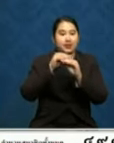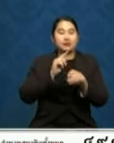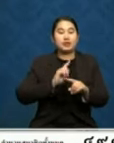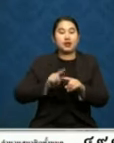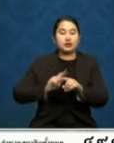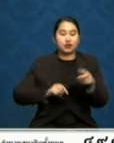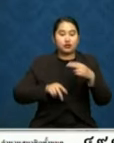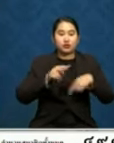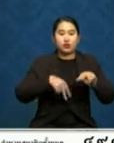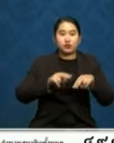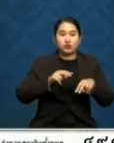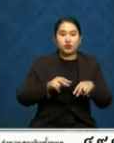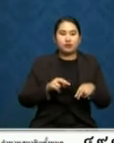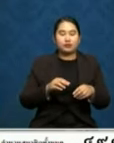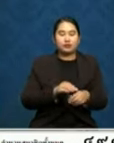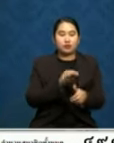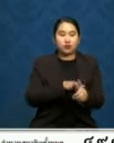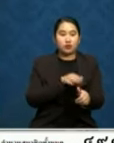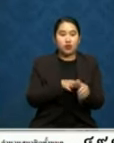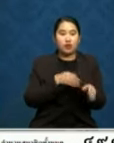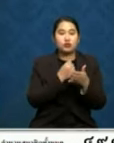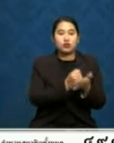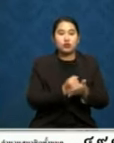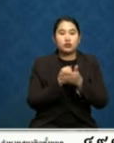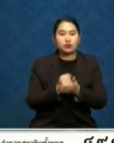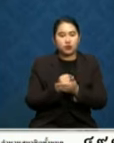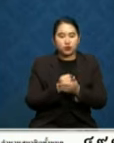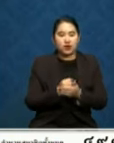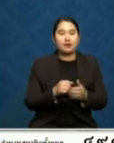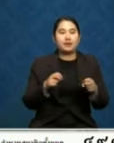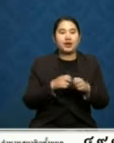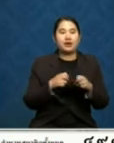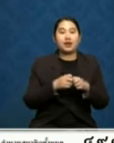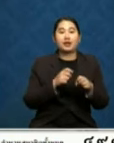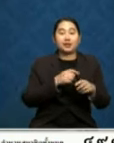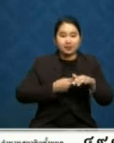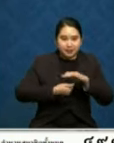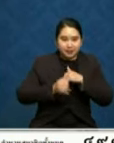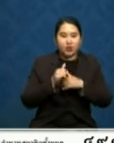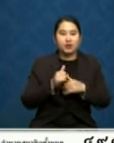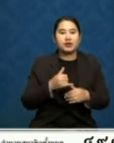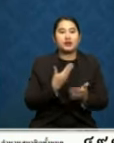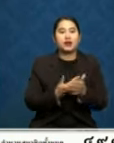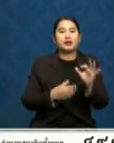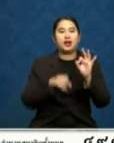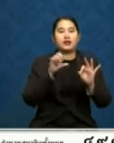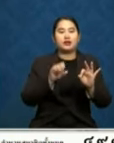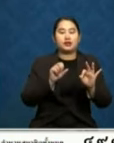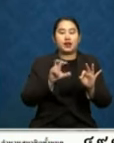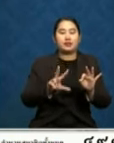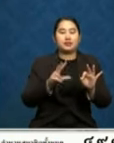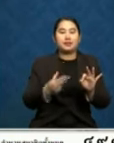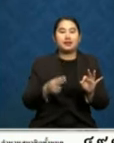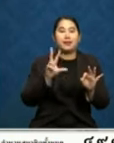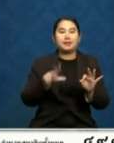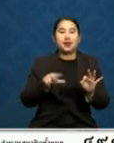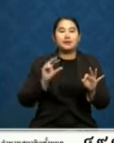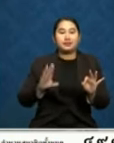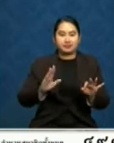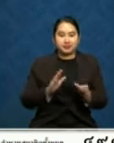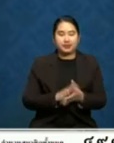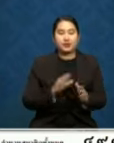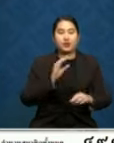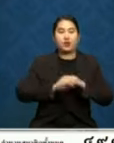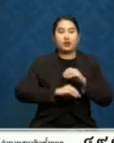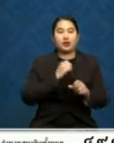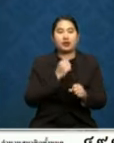การติดตามส่งเคราะห์ช่วยเหลือภายหลังปล่อยนะคะเป็นเงิน 933,000 บาทเนี่ยโคร